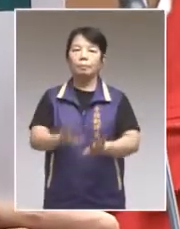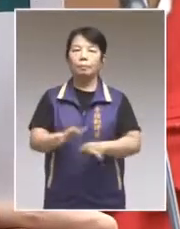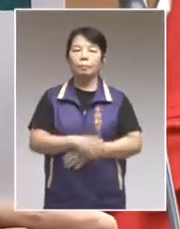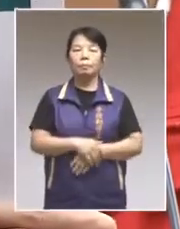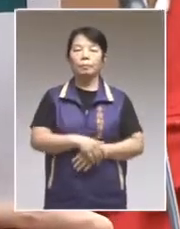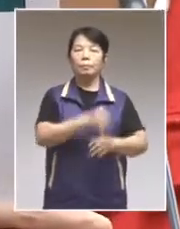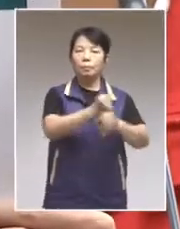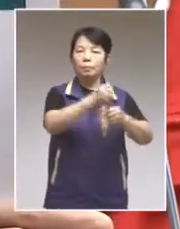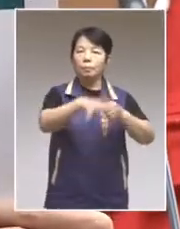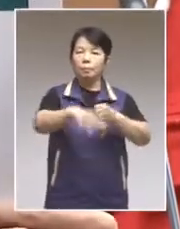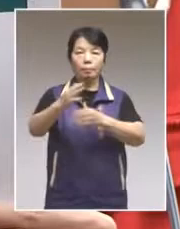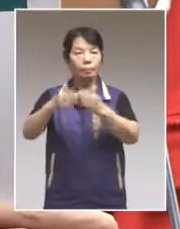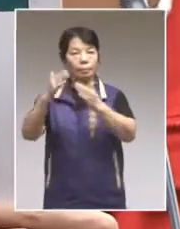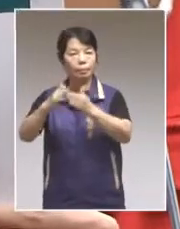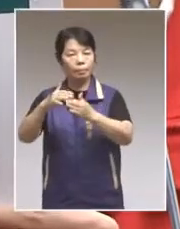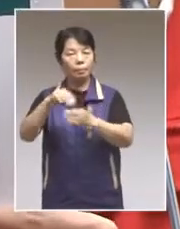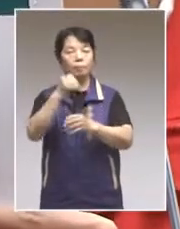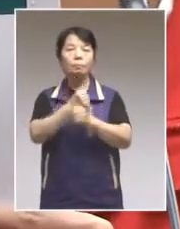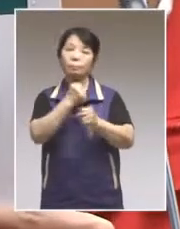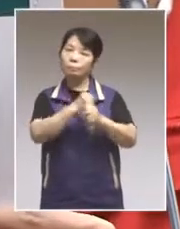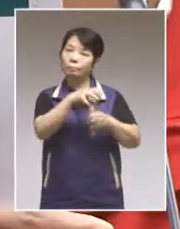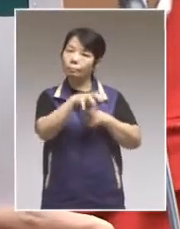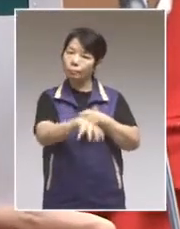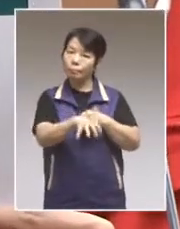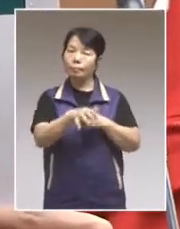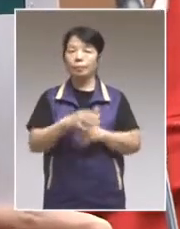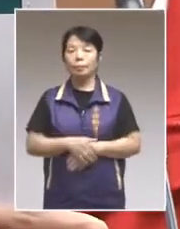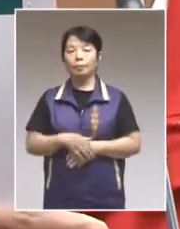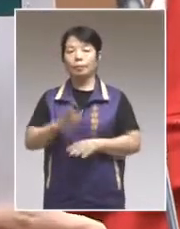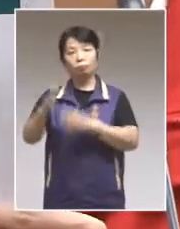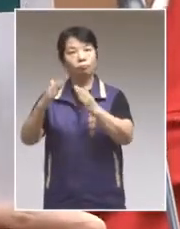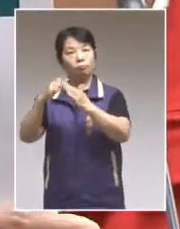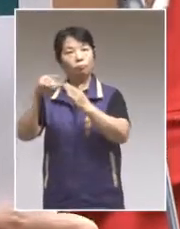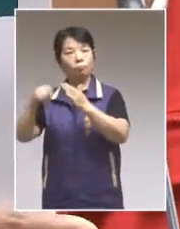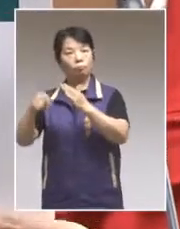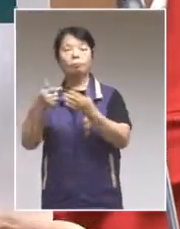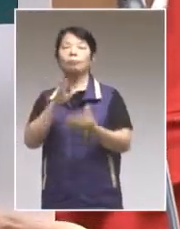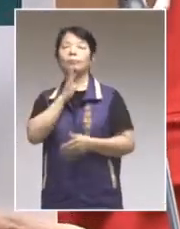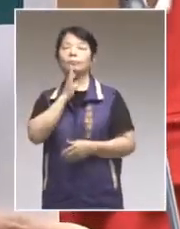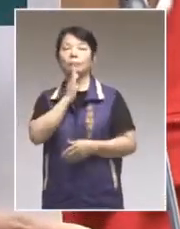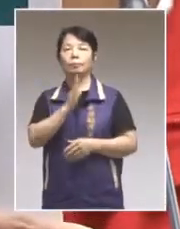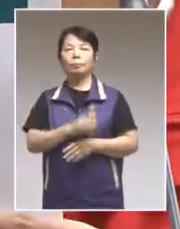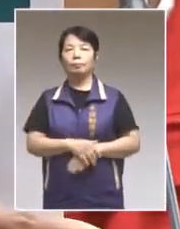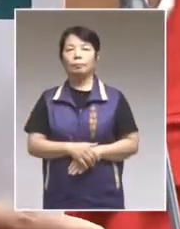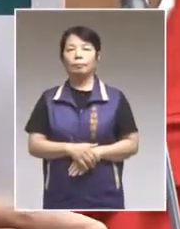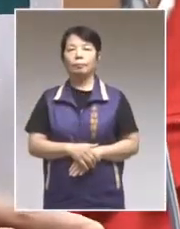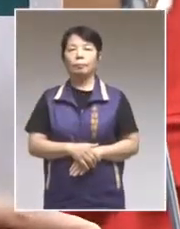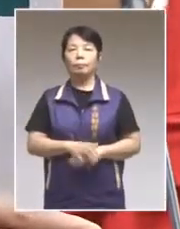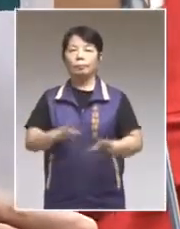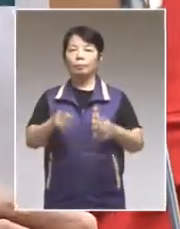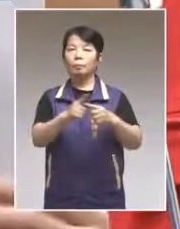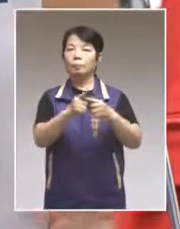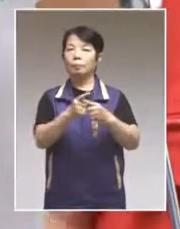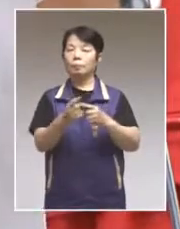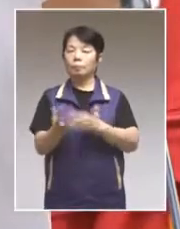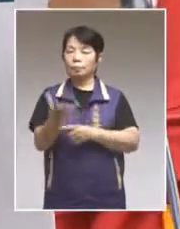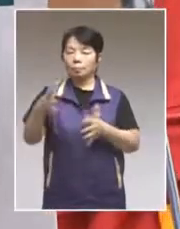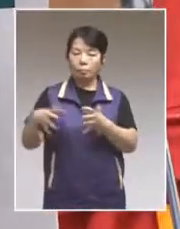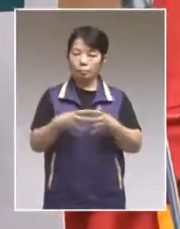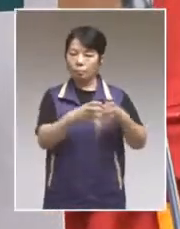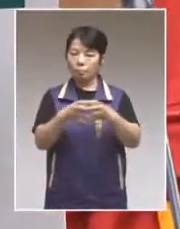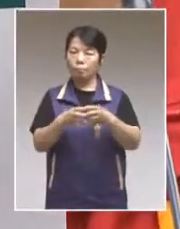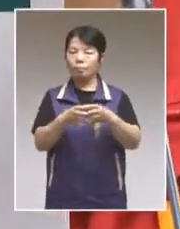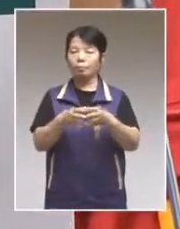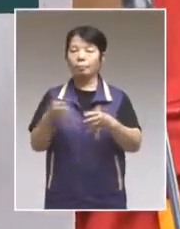分，还是在他工作的地方也好，或者是在学校，这个都是属于人数比较多群聚的一个地